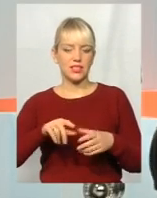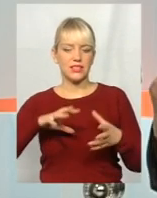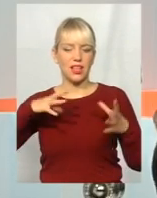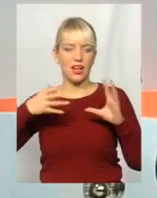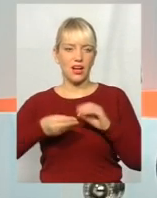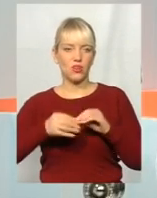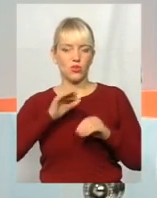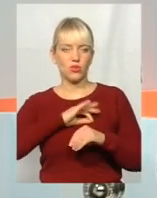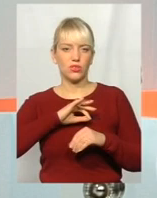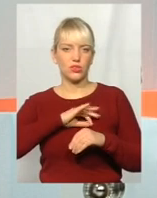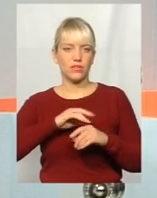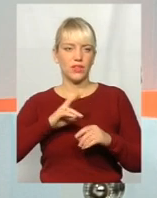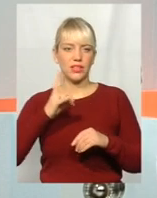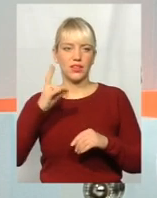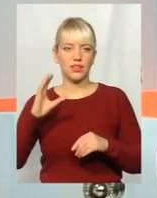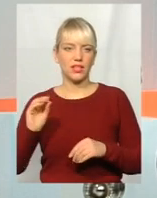не